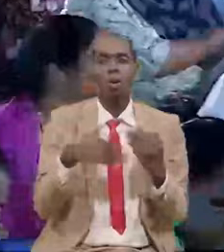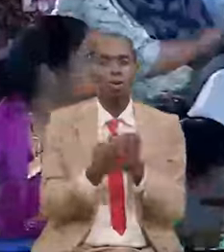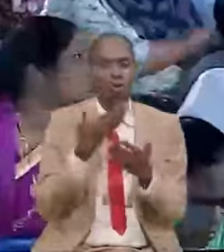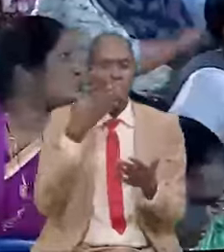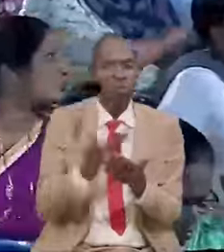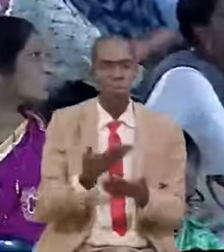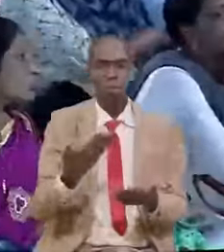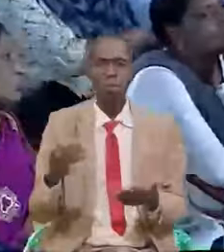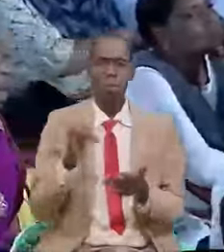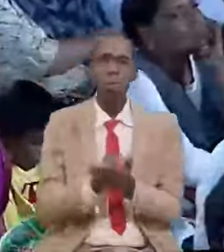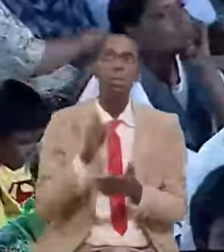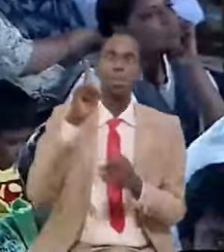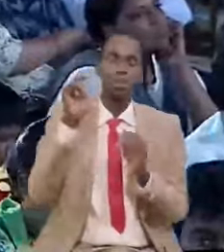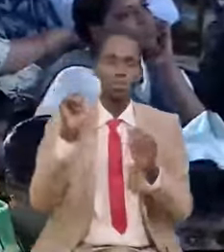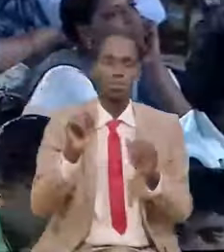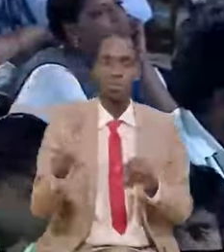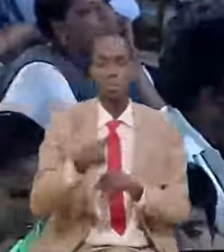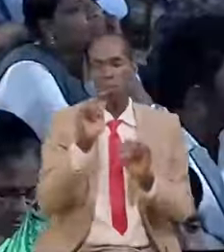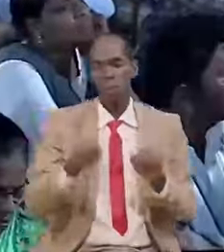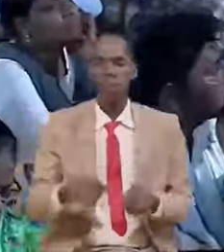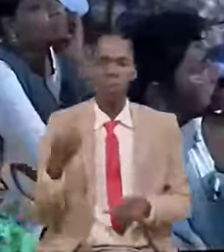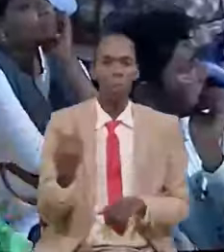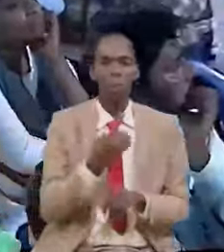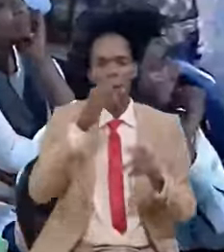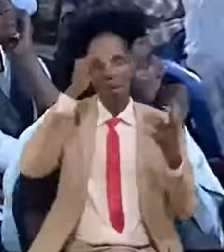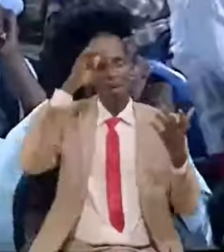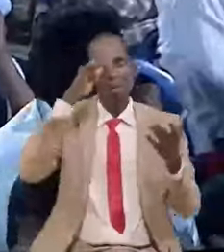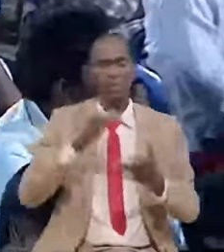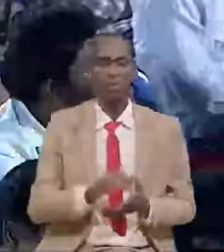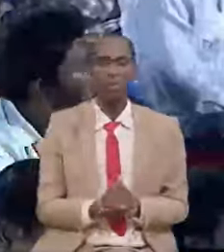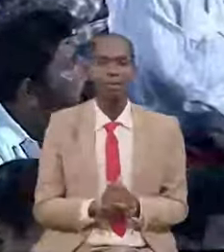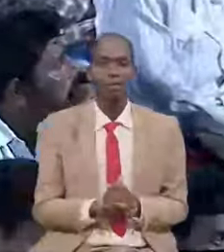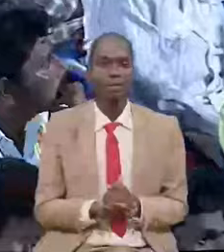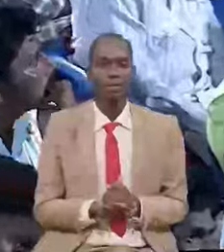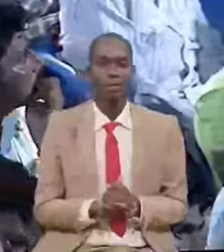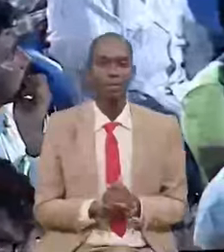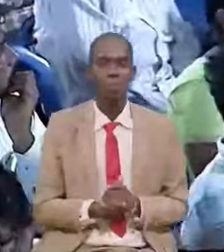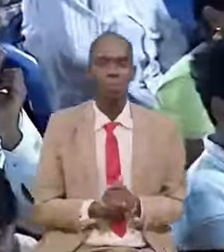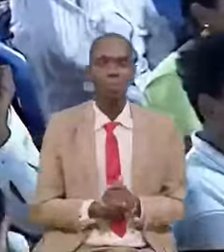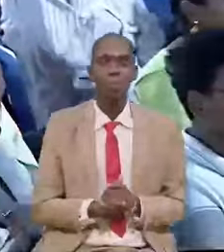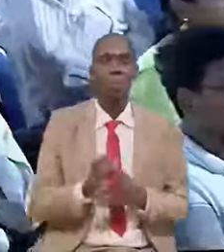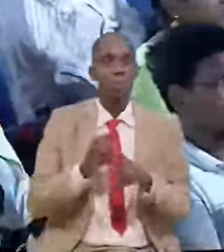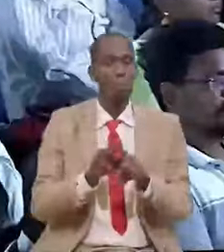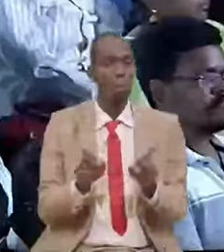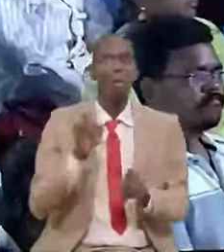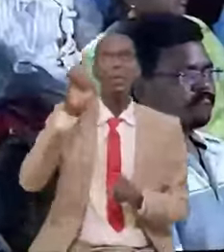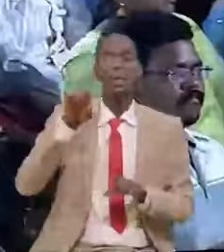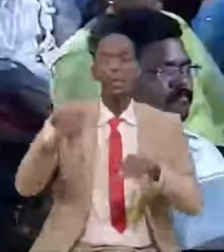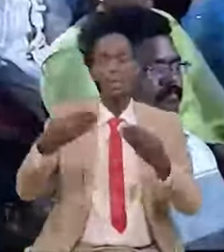Et il les a donné toutes les bonnes choses qu'il pourrait jamais espérer. Mais il les a donné commandement.